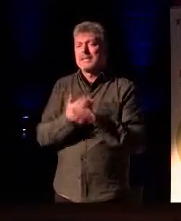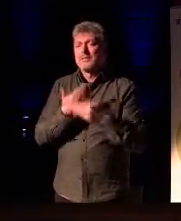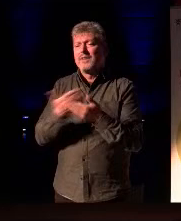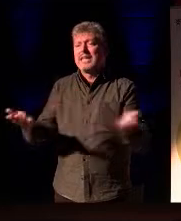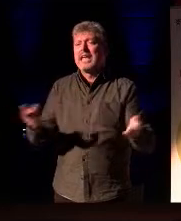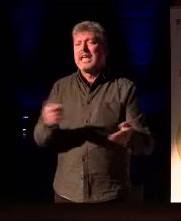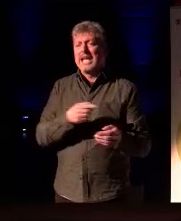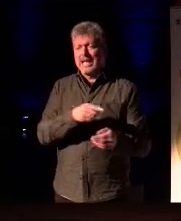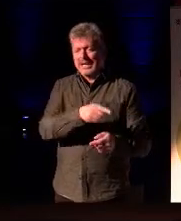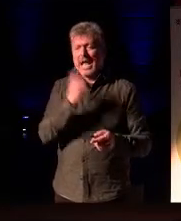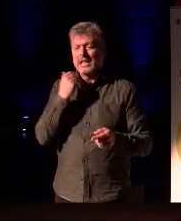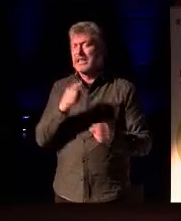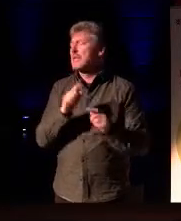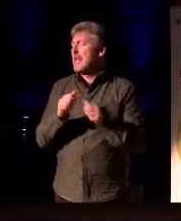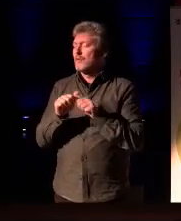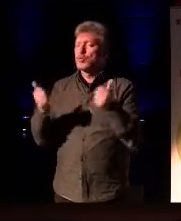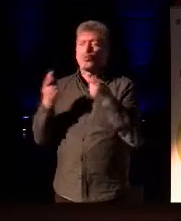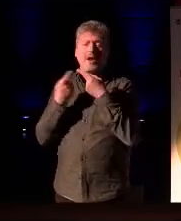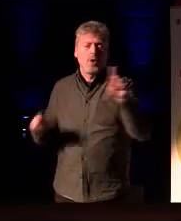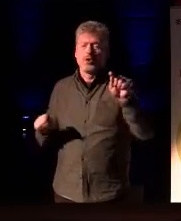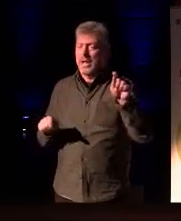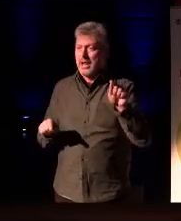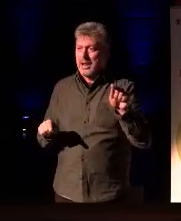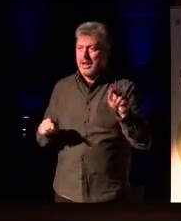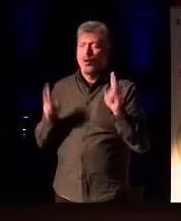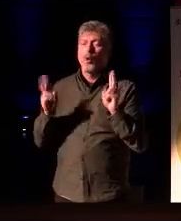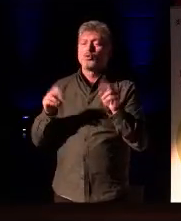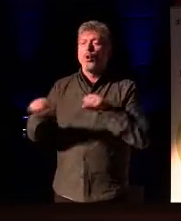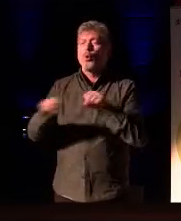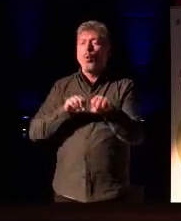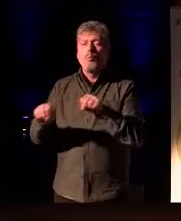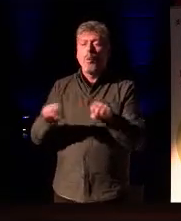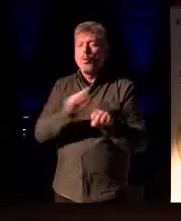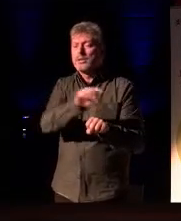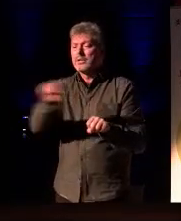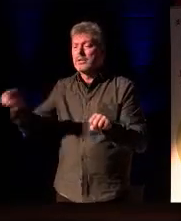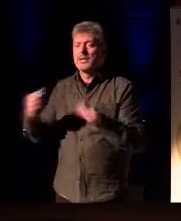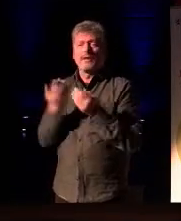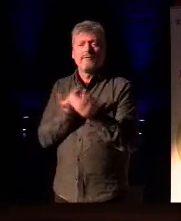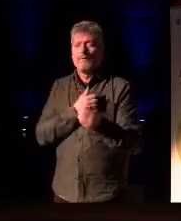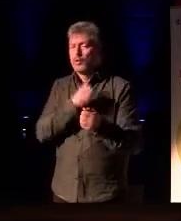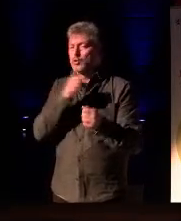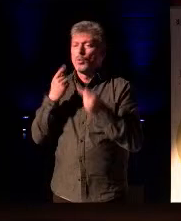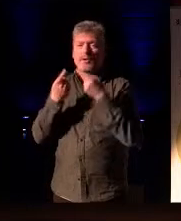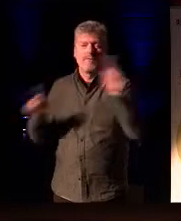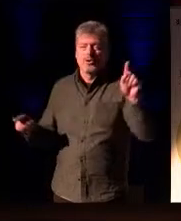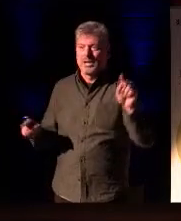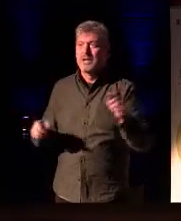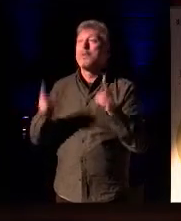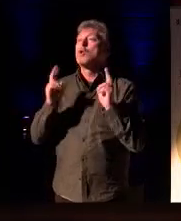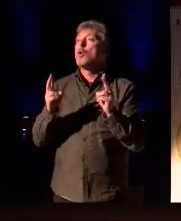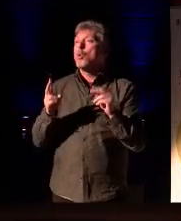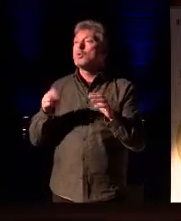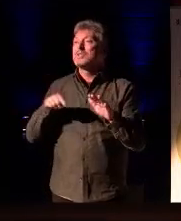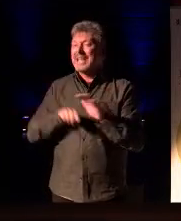eldre. Det er for store forskjeller mellom kommuner, men det er også for store forskjeller innenfor en